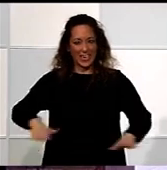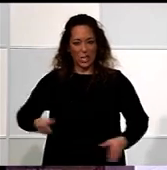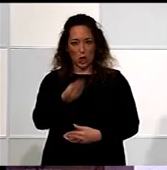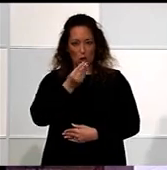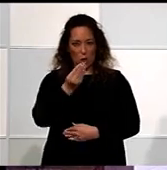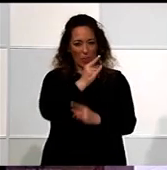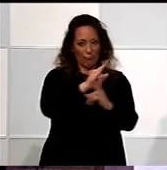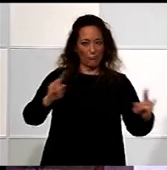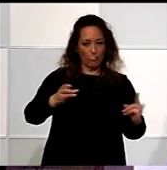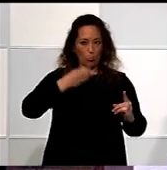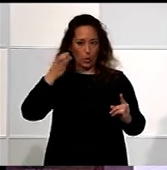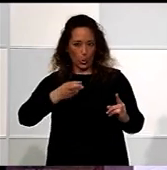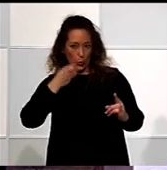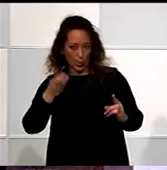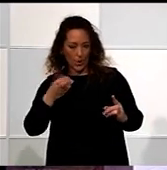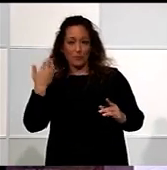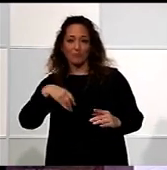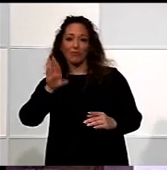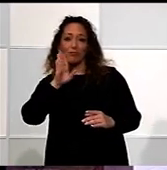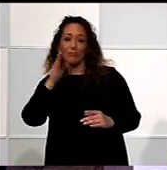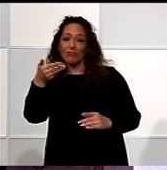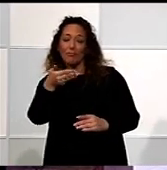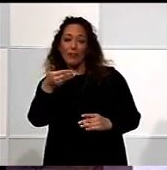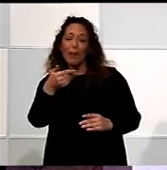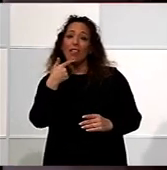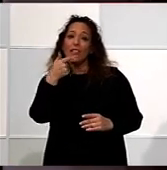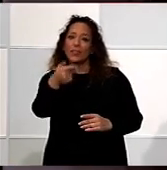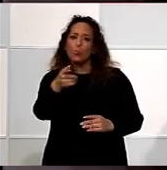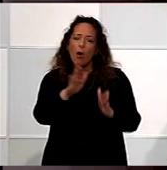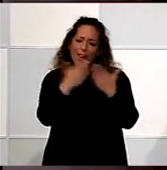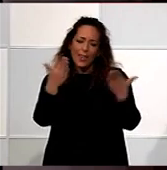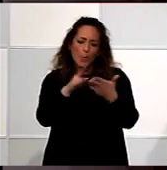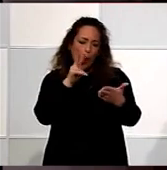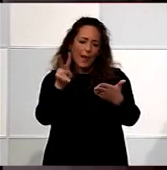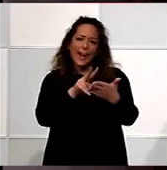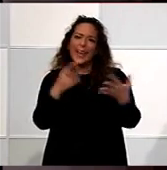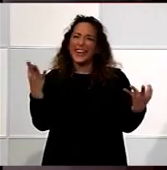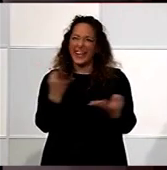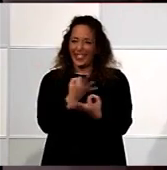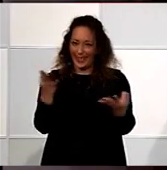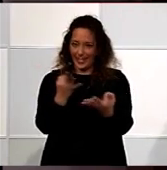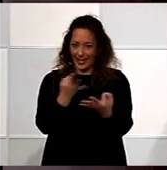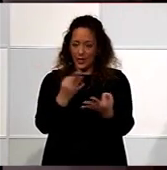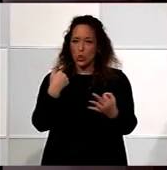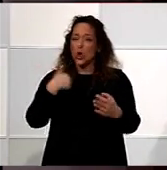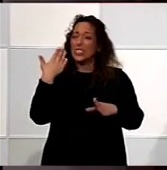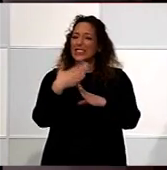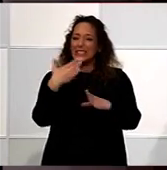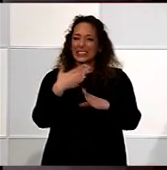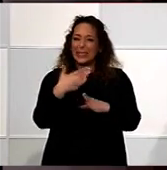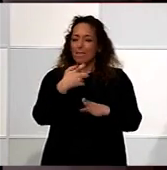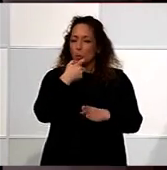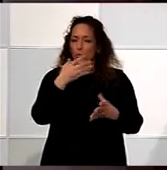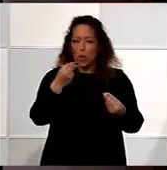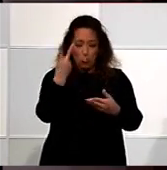exercita la memòria, quin llibre li agrada llegir? A nosaltres ens agrada llegir molt, però sempre estem a cau d'orella per